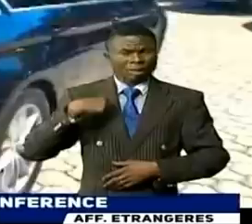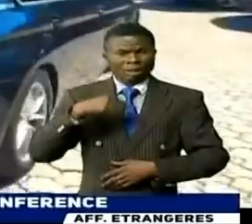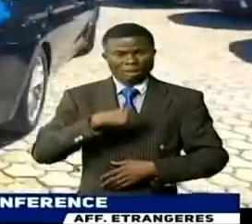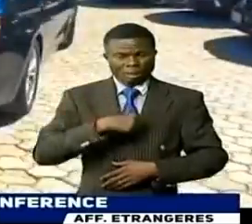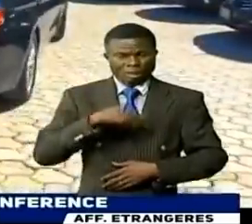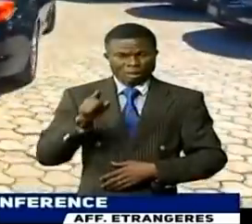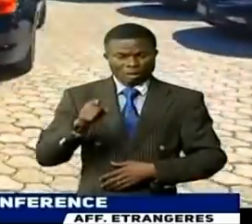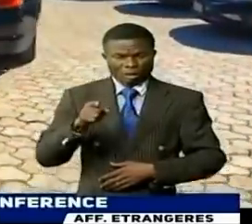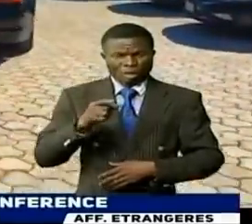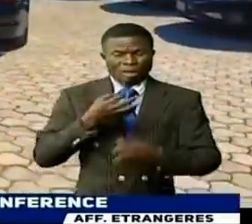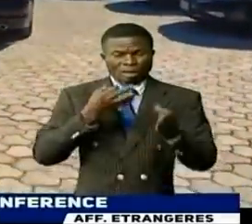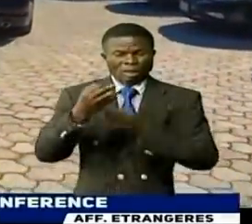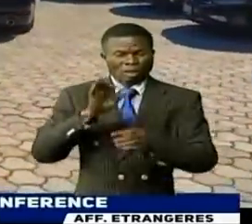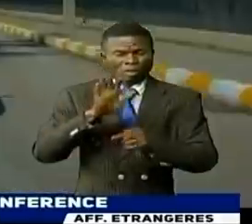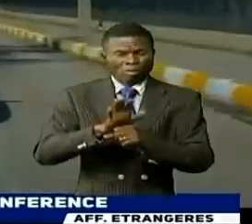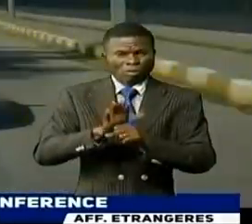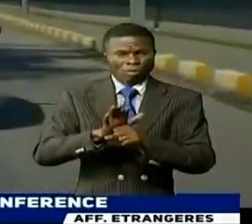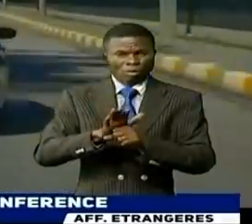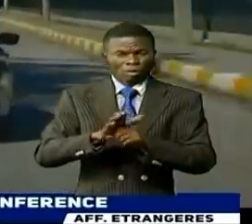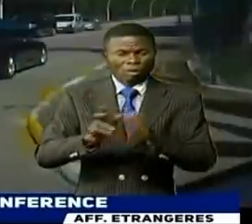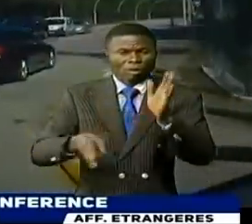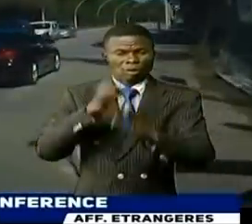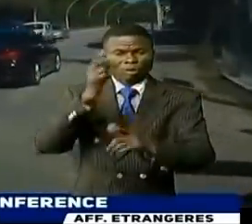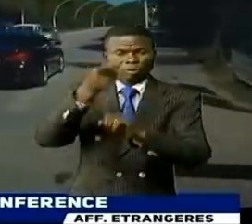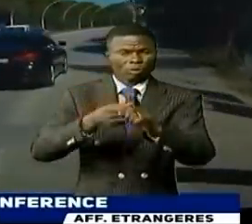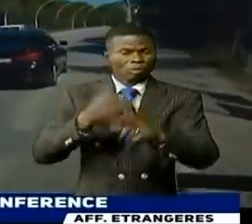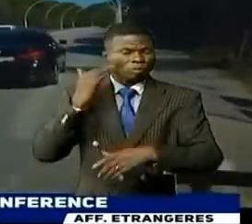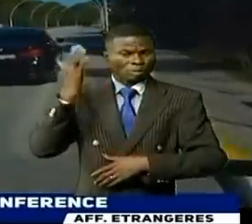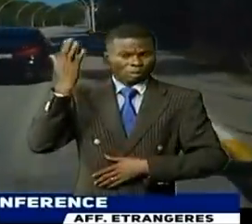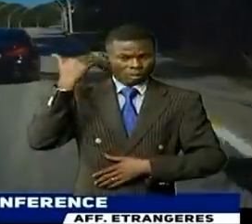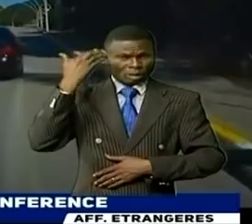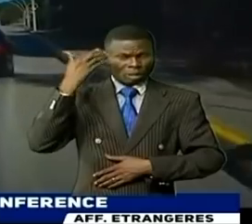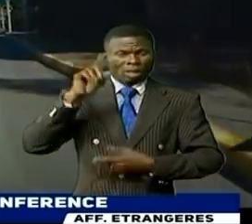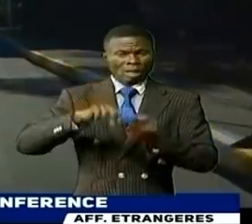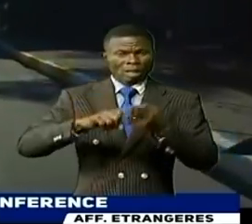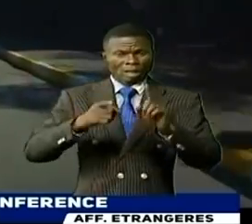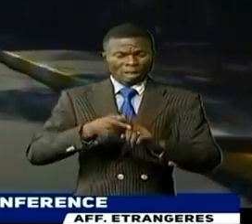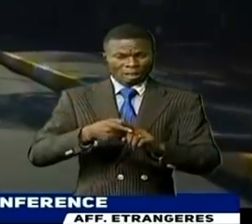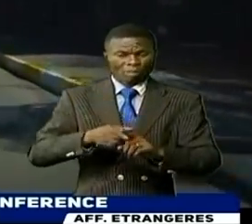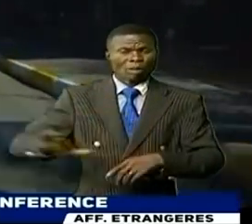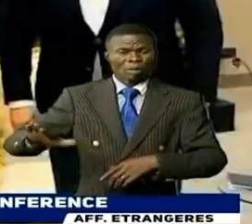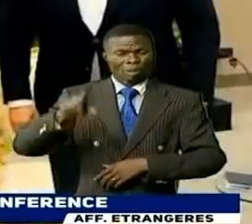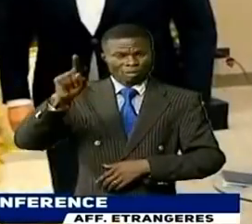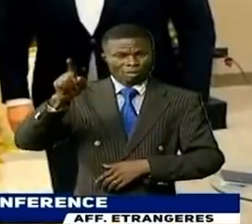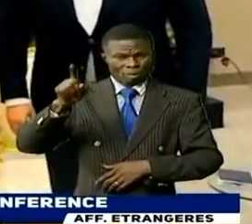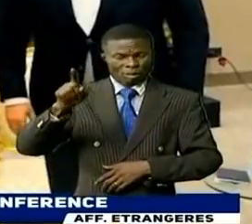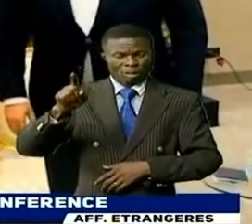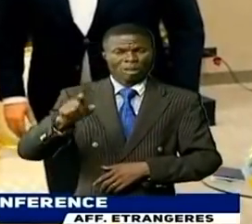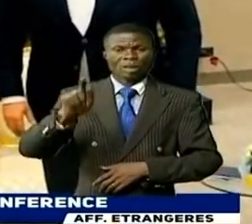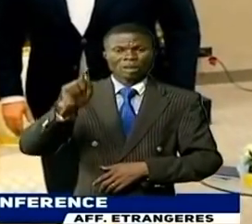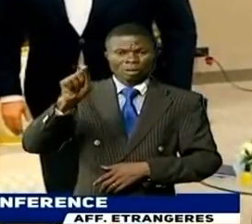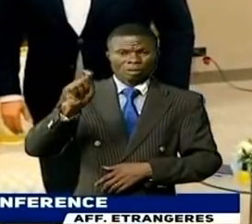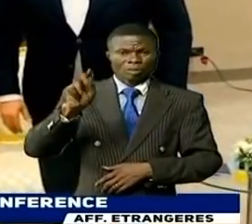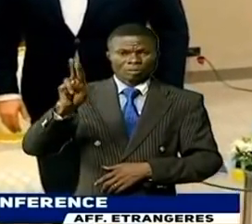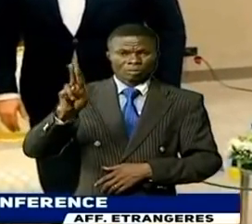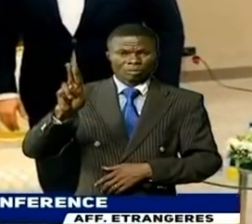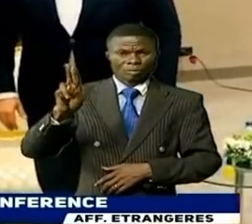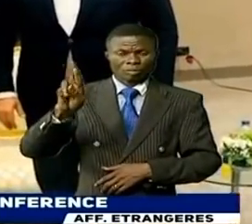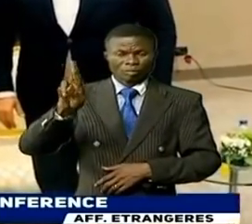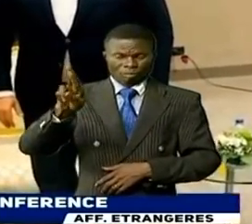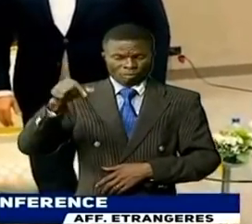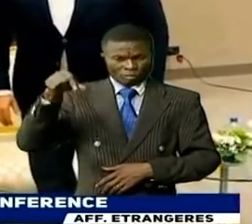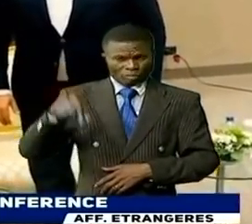reçu chaleureusement le 12 mars dernier par son homologue turc Mavlut Cavusoglu.